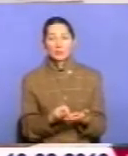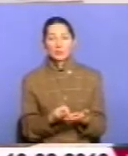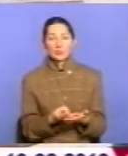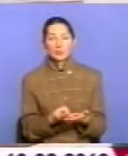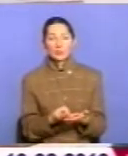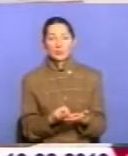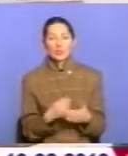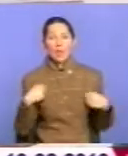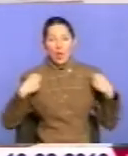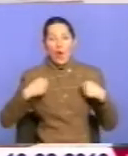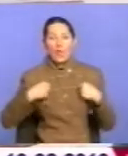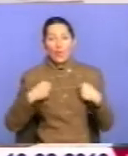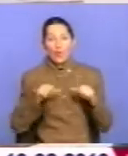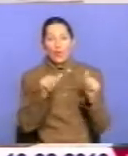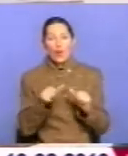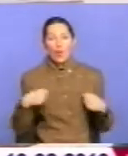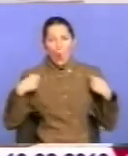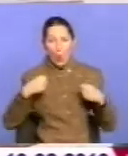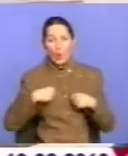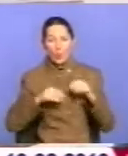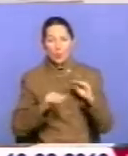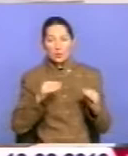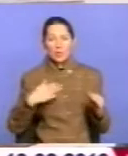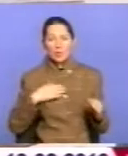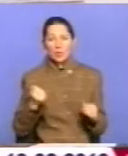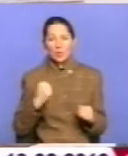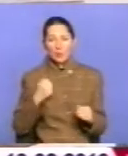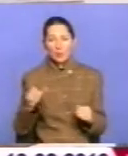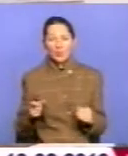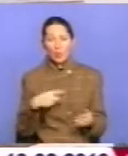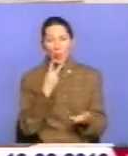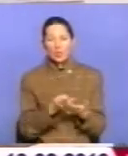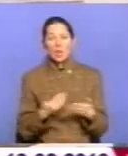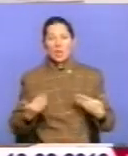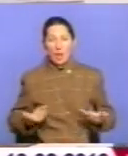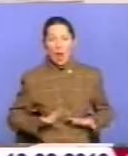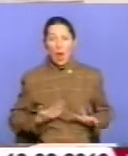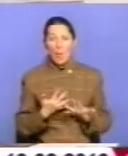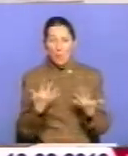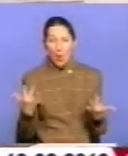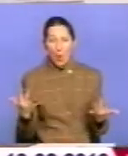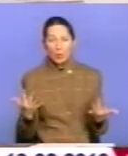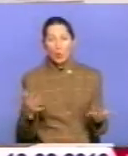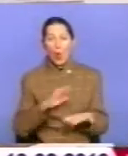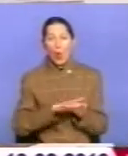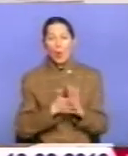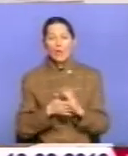форму одягу, оснащення наших військовослужбовців. Плануємо показати побут, тобі ж умови